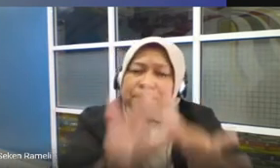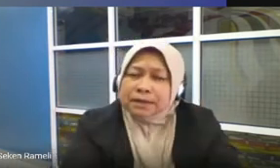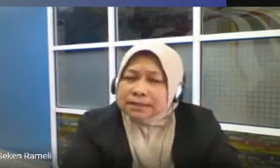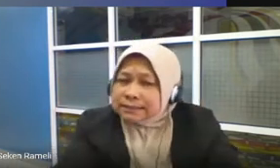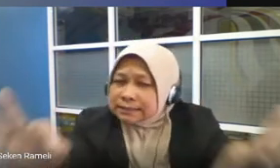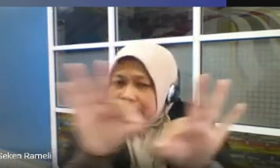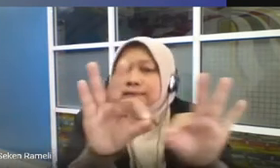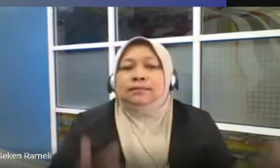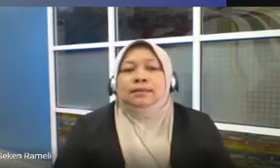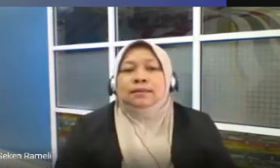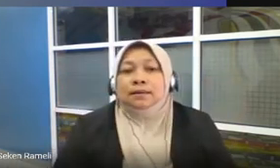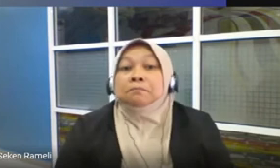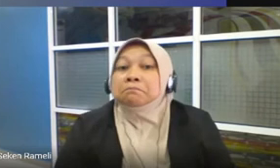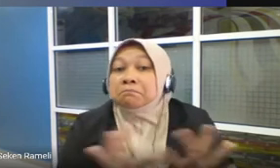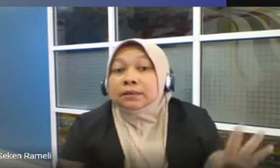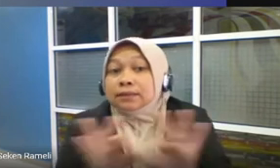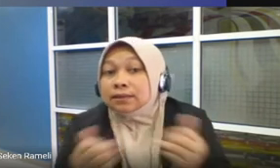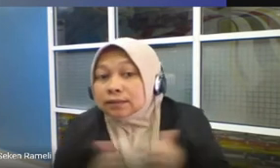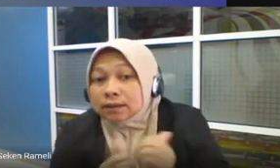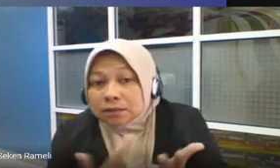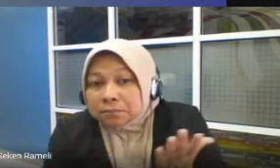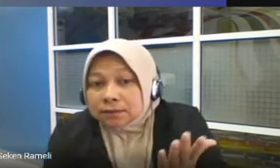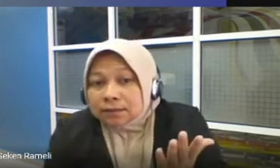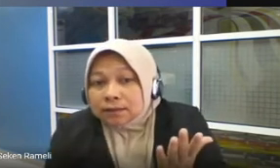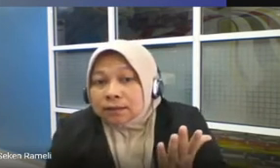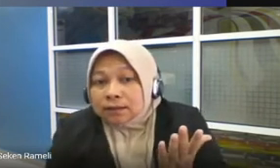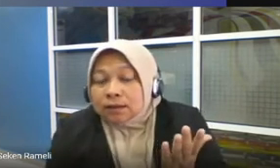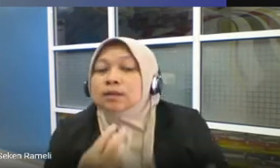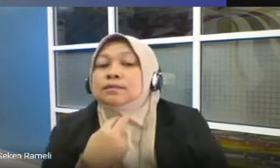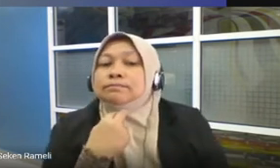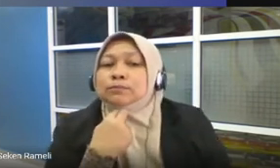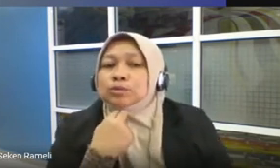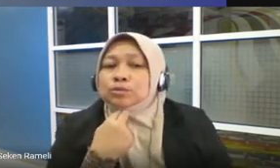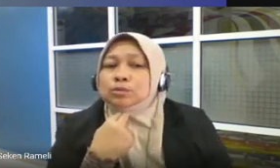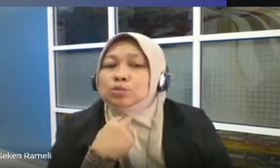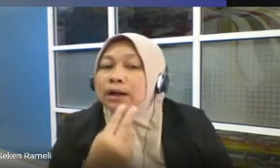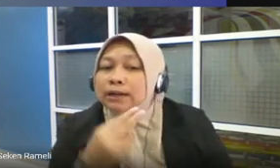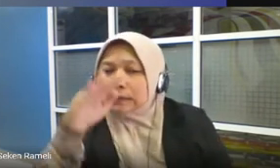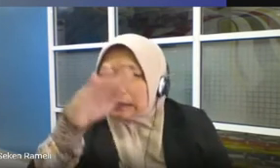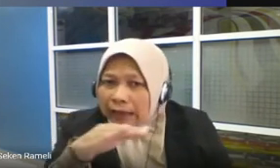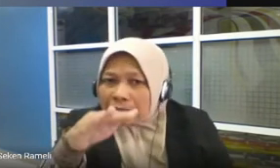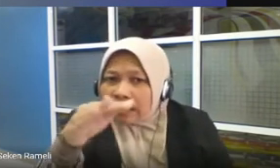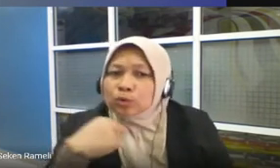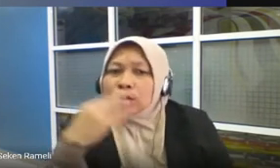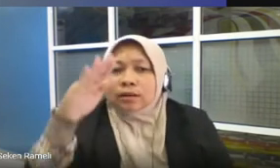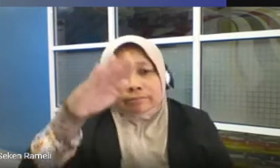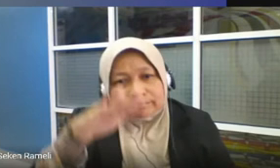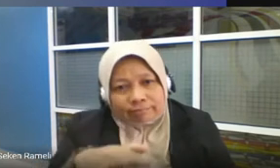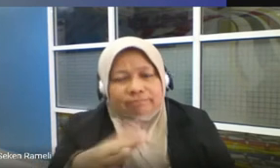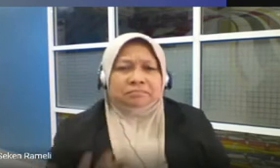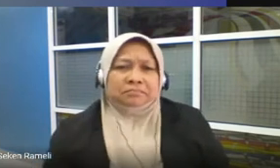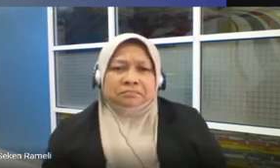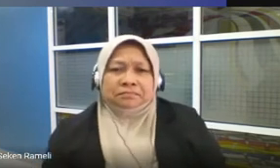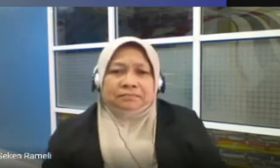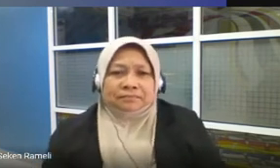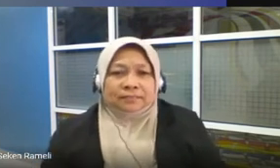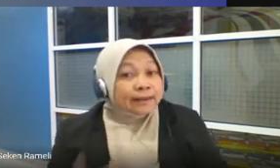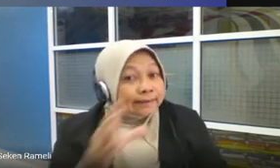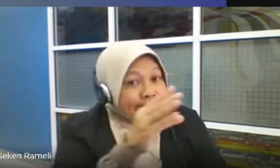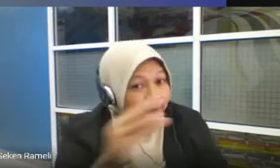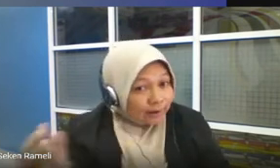penting adalah dengan merendahkan tone suara tuan-tuan dan puan-puan.